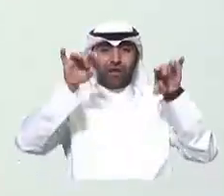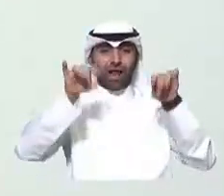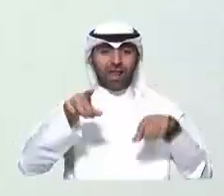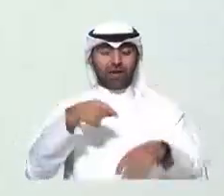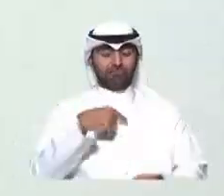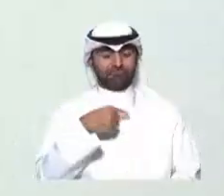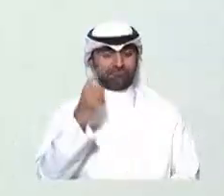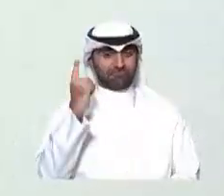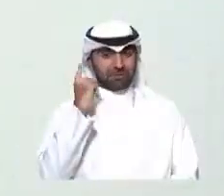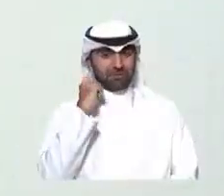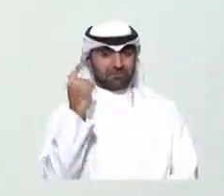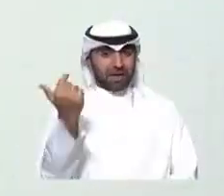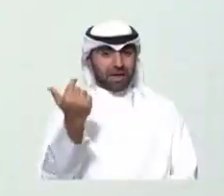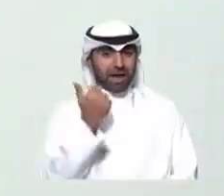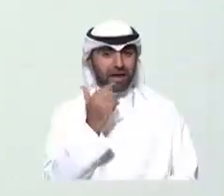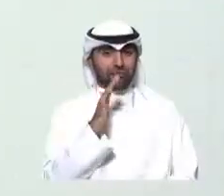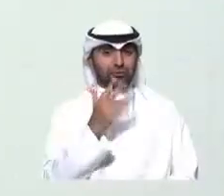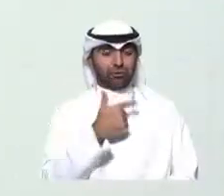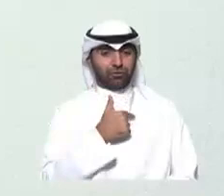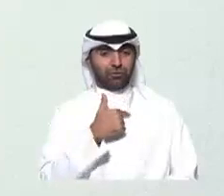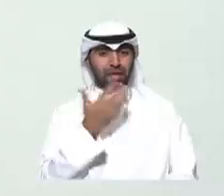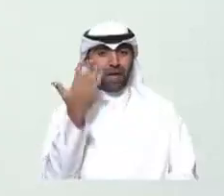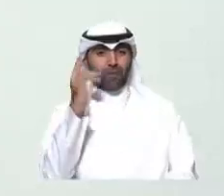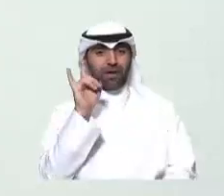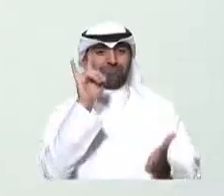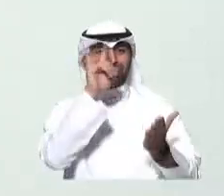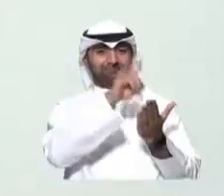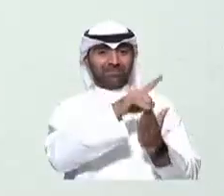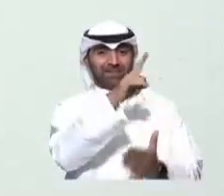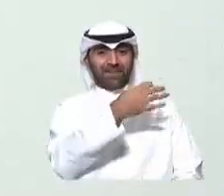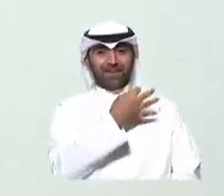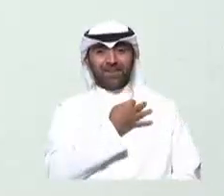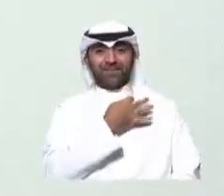لناسجات من الجذور الأسترالية الأصلية،